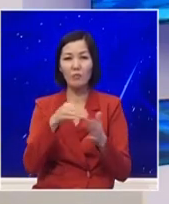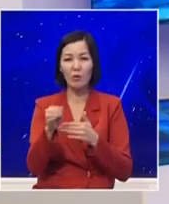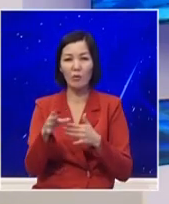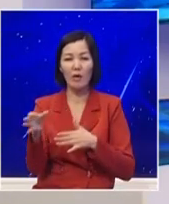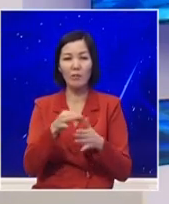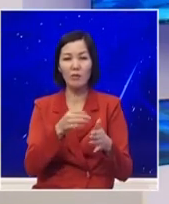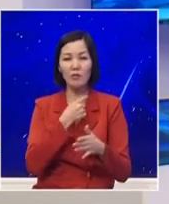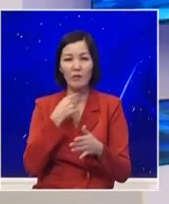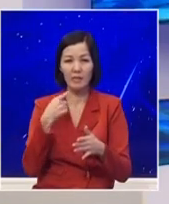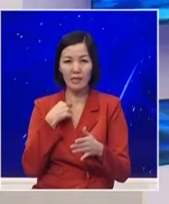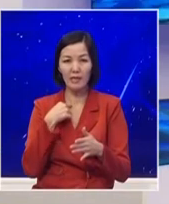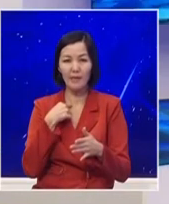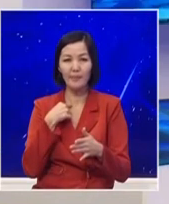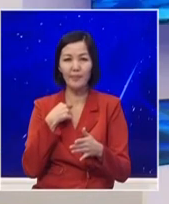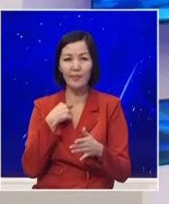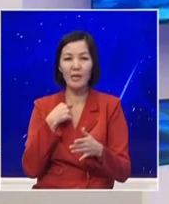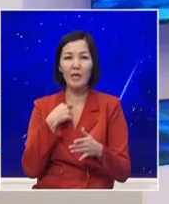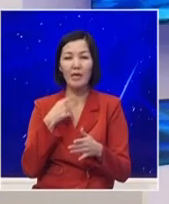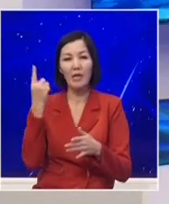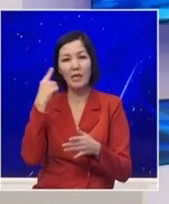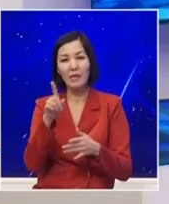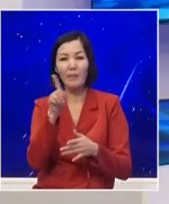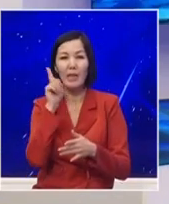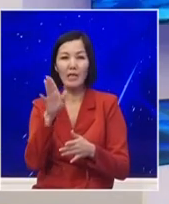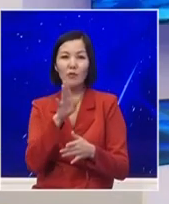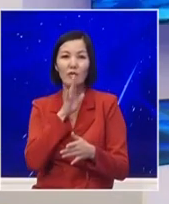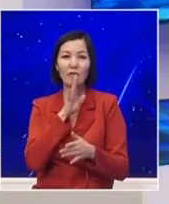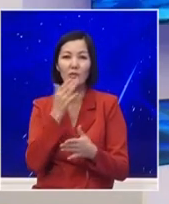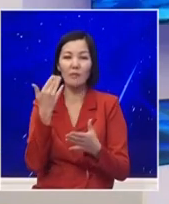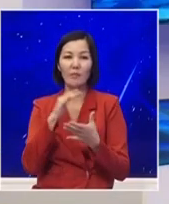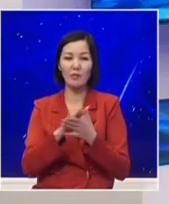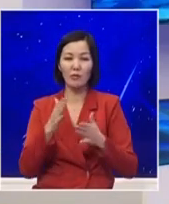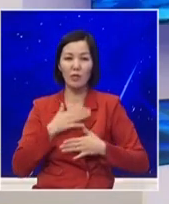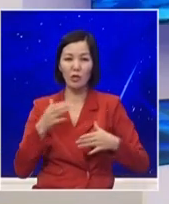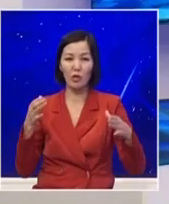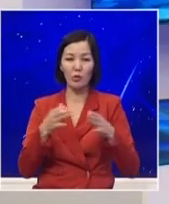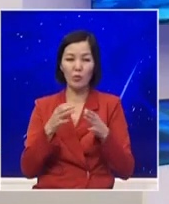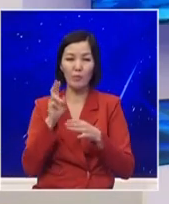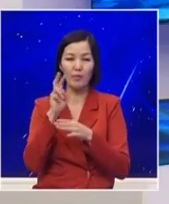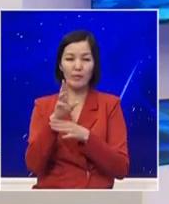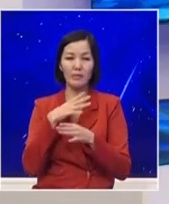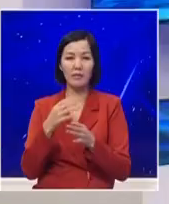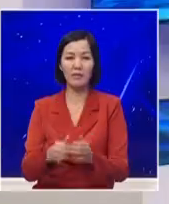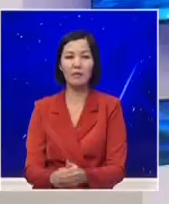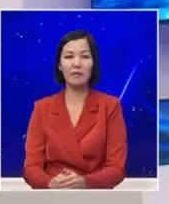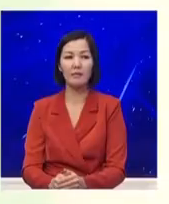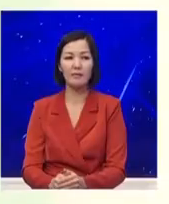покупателей областного центра. С неординарными идеями молодой девушке познакомилась и наша съемочная группа.